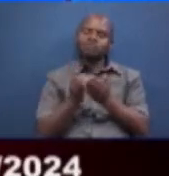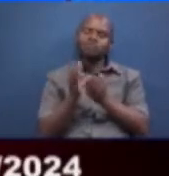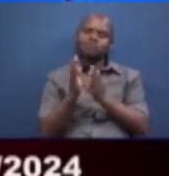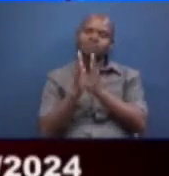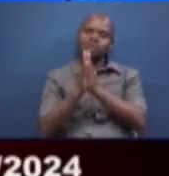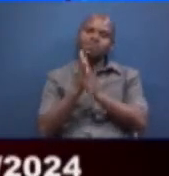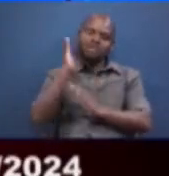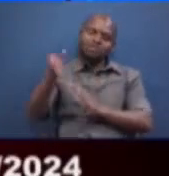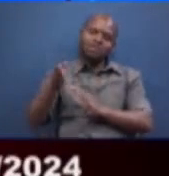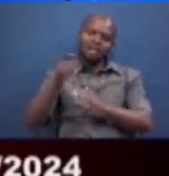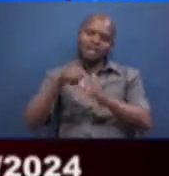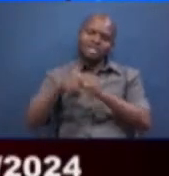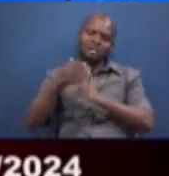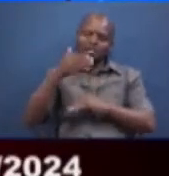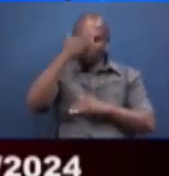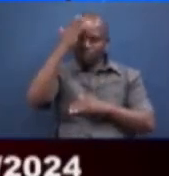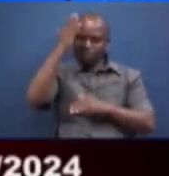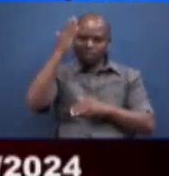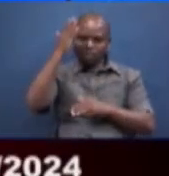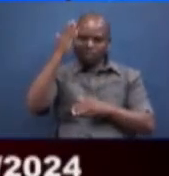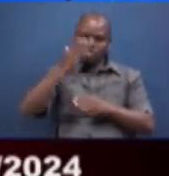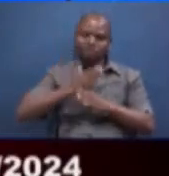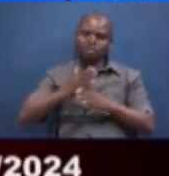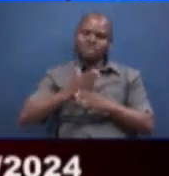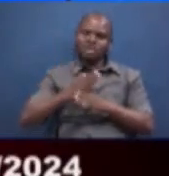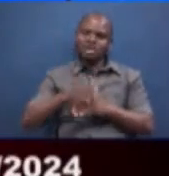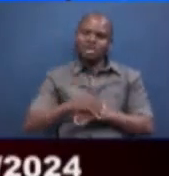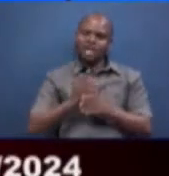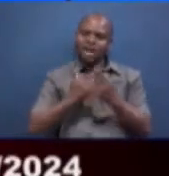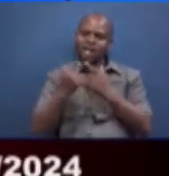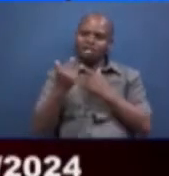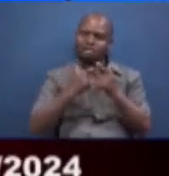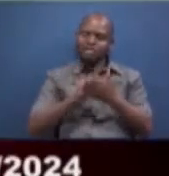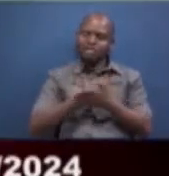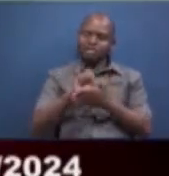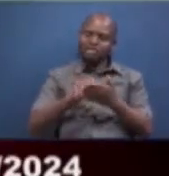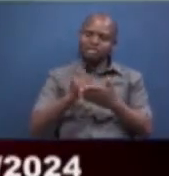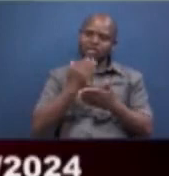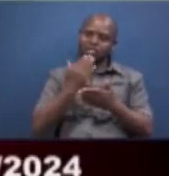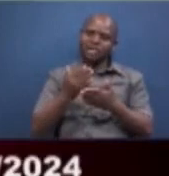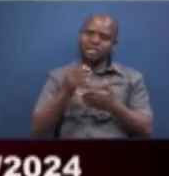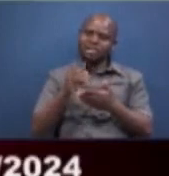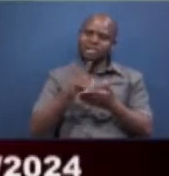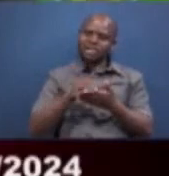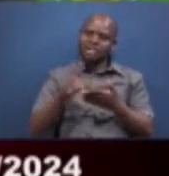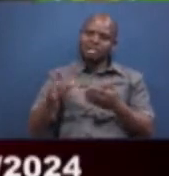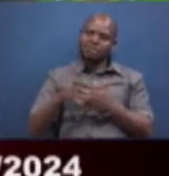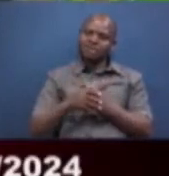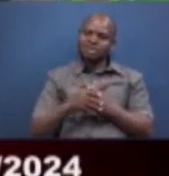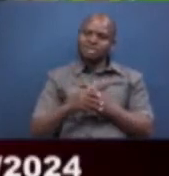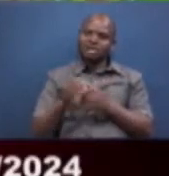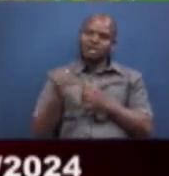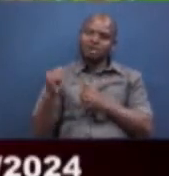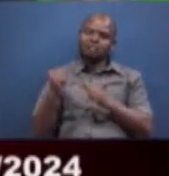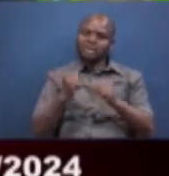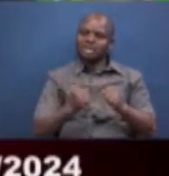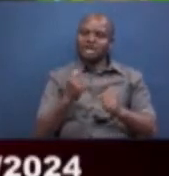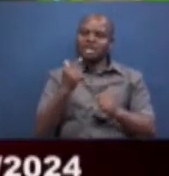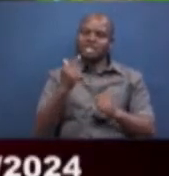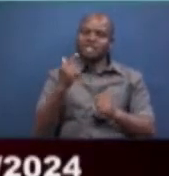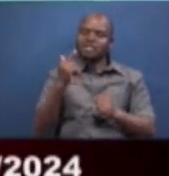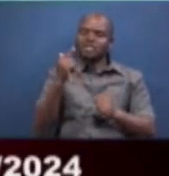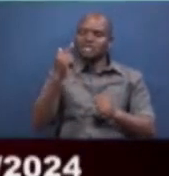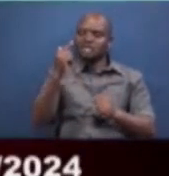maombi moja kwa moja katika vyuo husika. Akizungumza na waandishi wa habari jijini Dar es Salaam, mtendaji